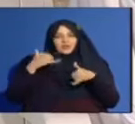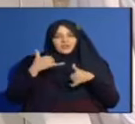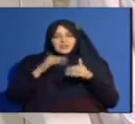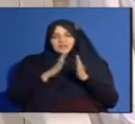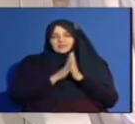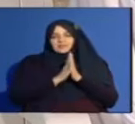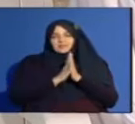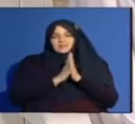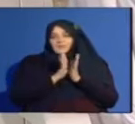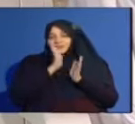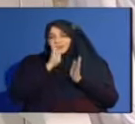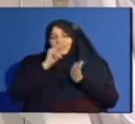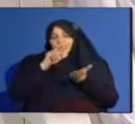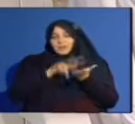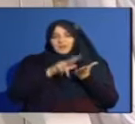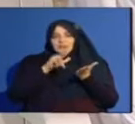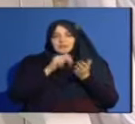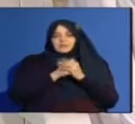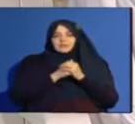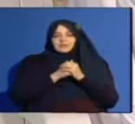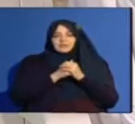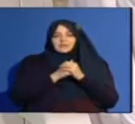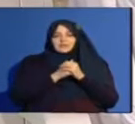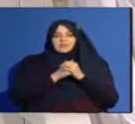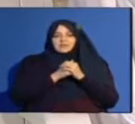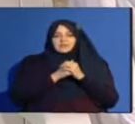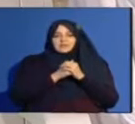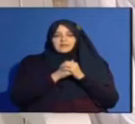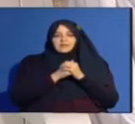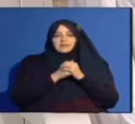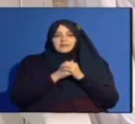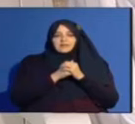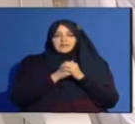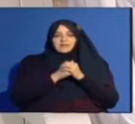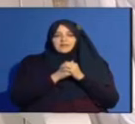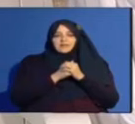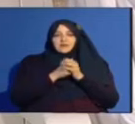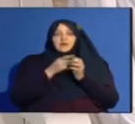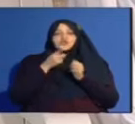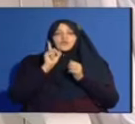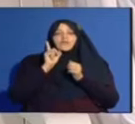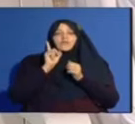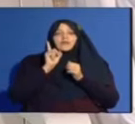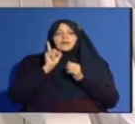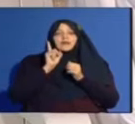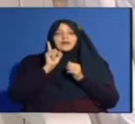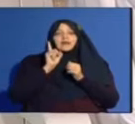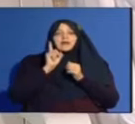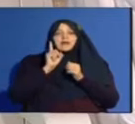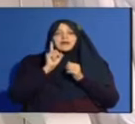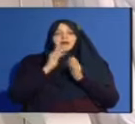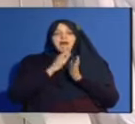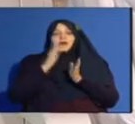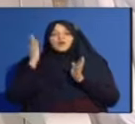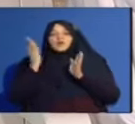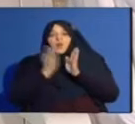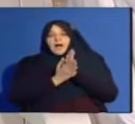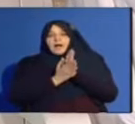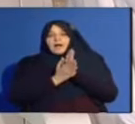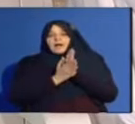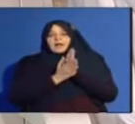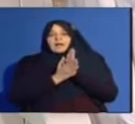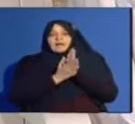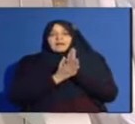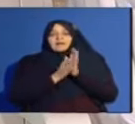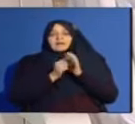لا يمكن، إلا بما يسمى بإضفاء الصيغة